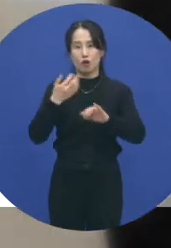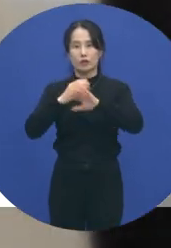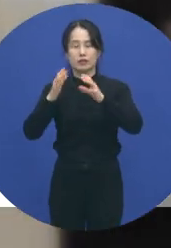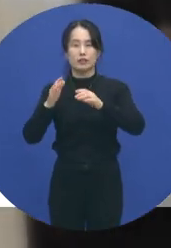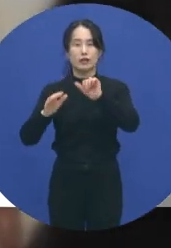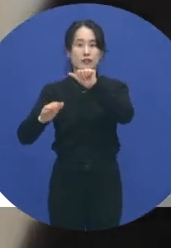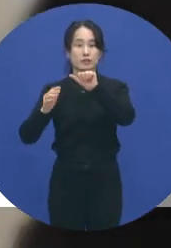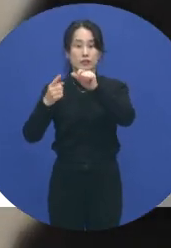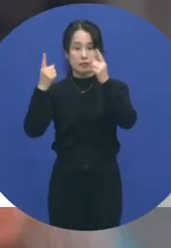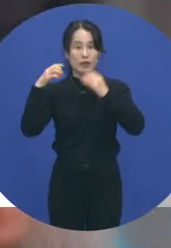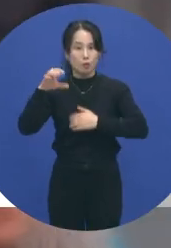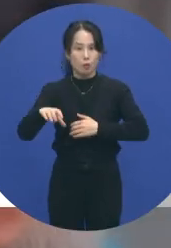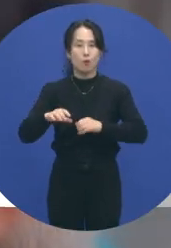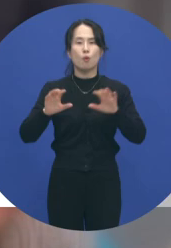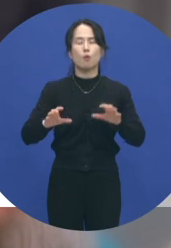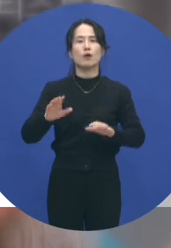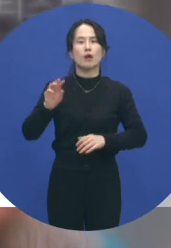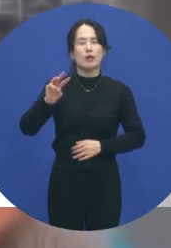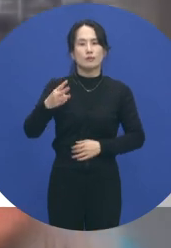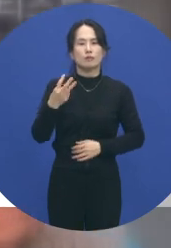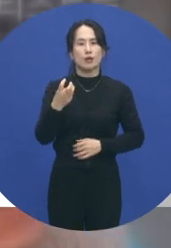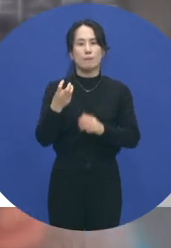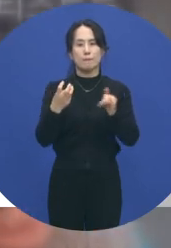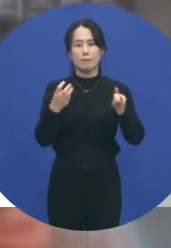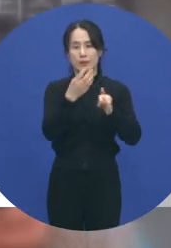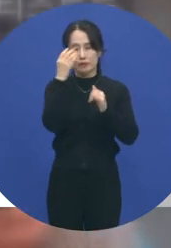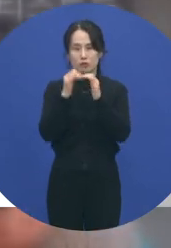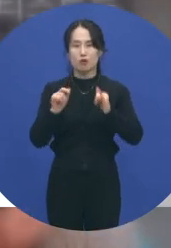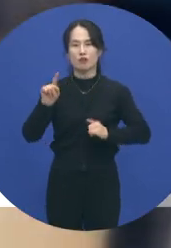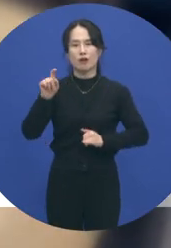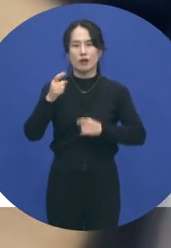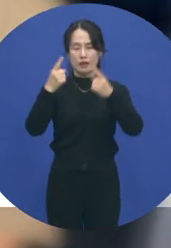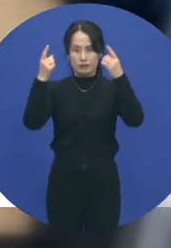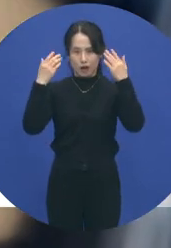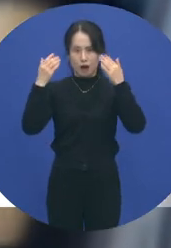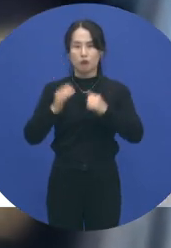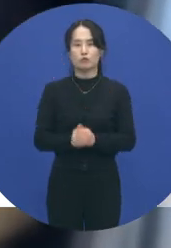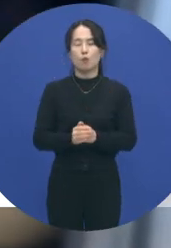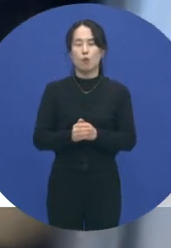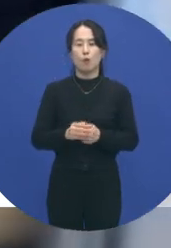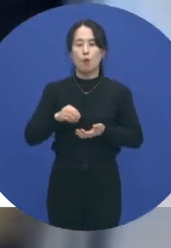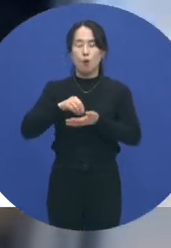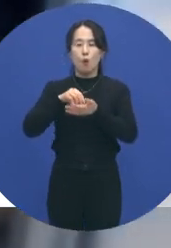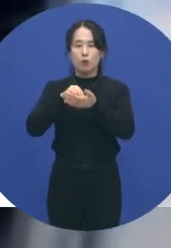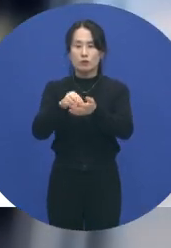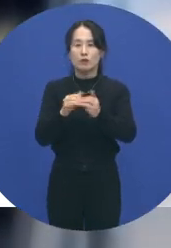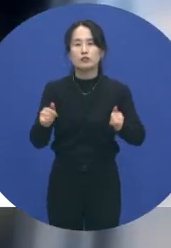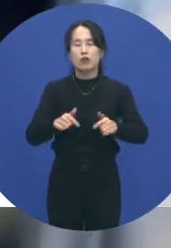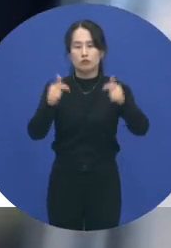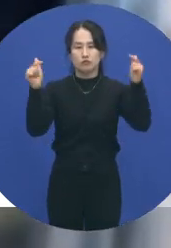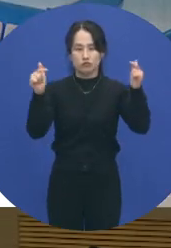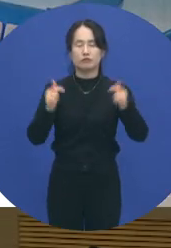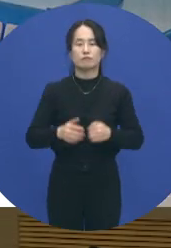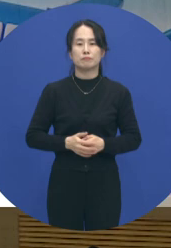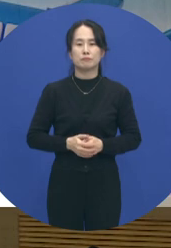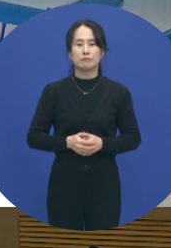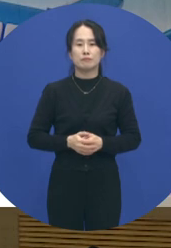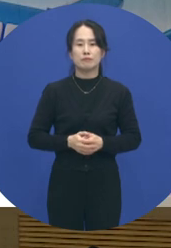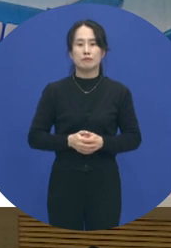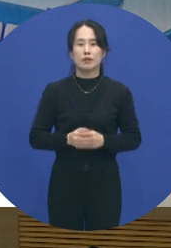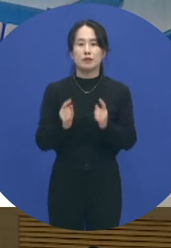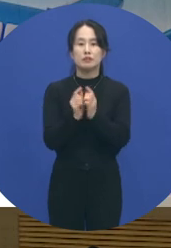해외대학에서 올해는 총 330명의 청년 11개 해외 대학으로 연수 대학과 참여 청년 수를 대폭